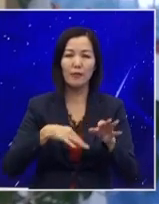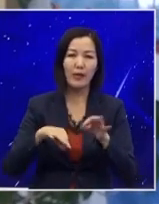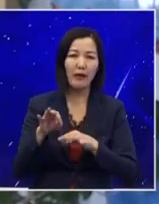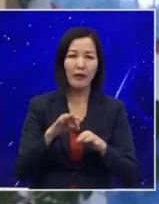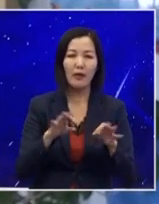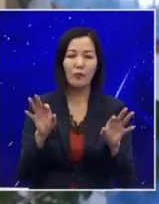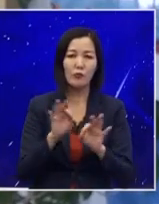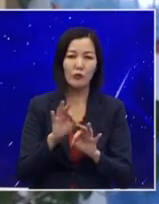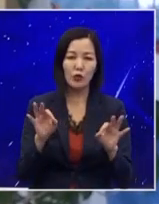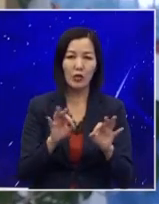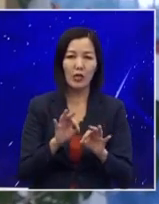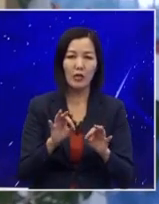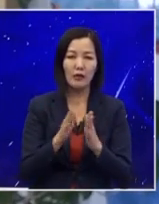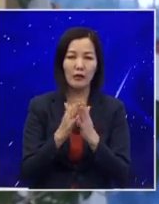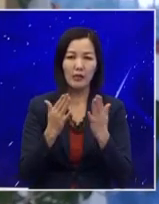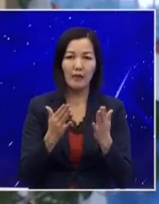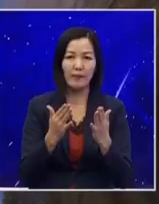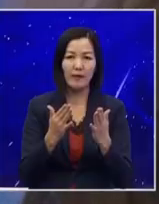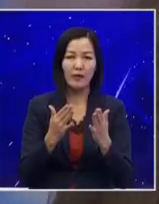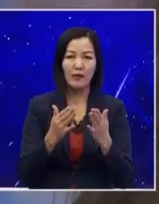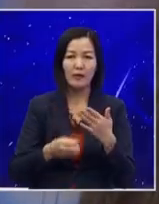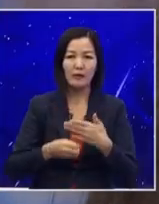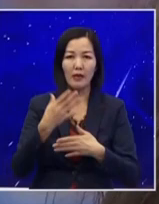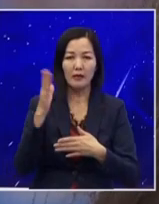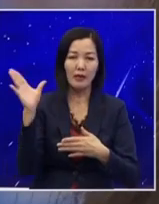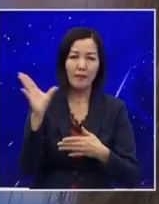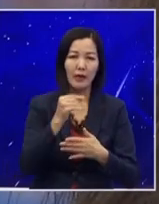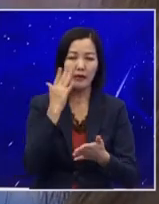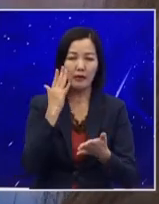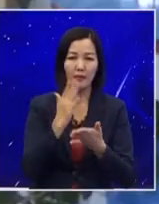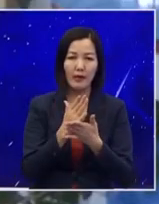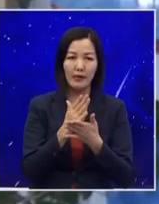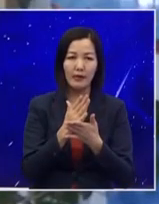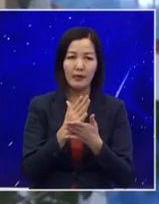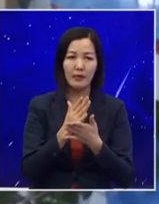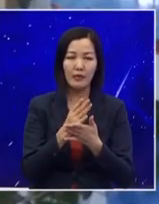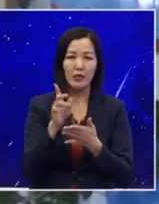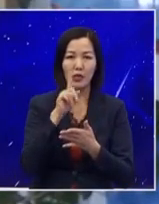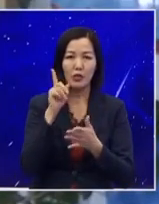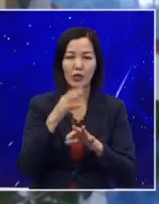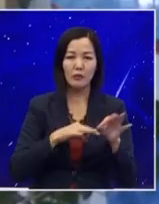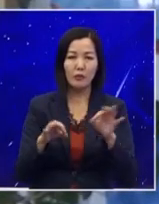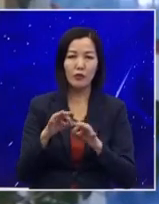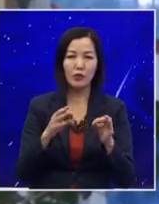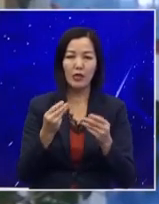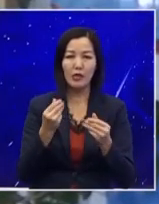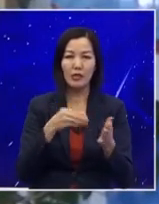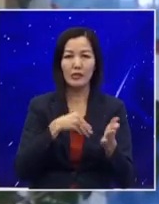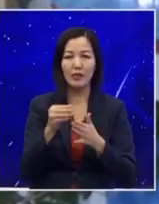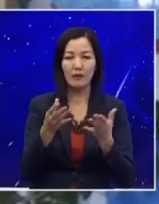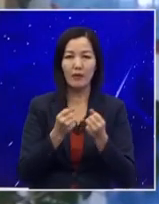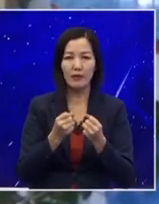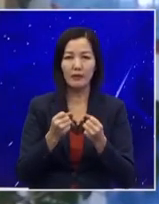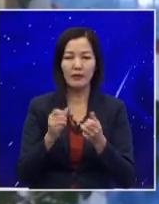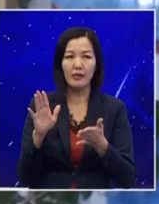музыкалық орталық, кітаптар, тақта деген нәрсенің бәрі, оның бәрі осы жас проджект бөлген қаражатқа алынған. Барлығы